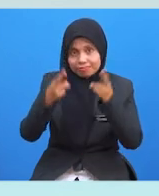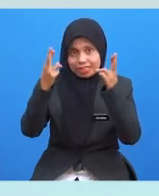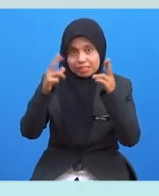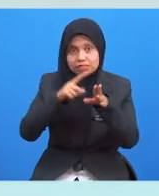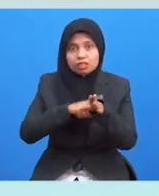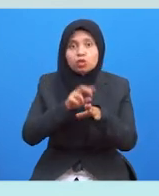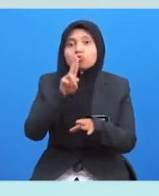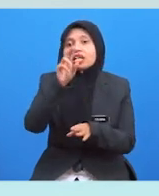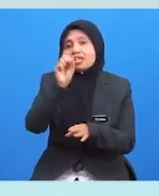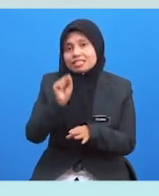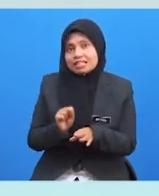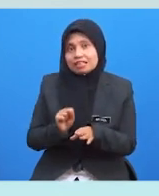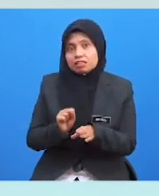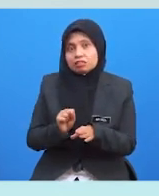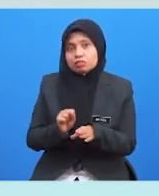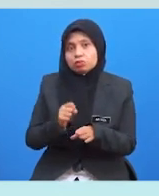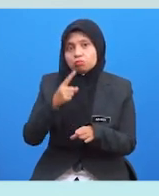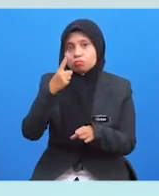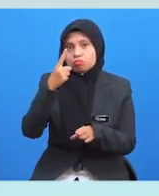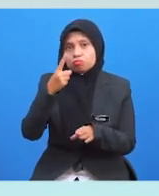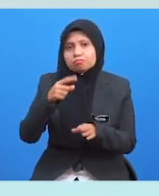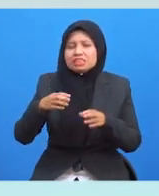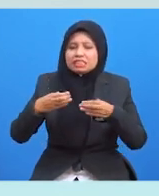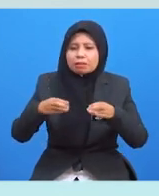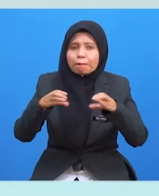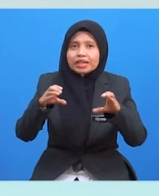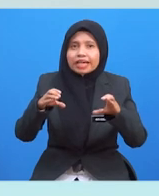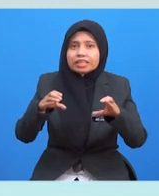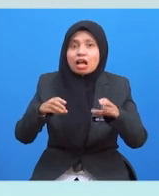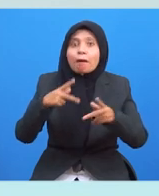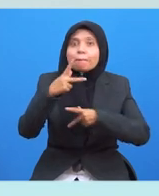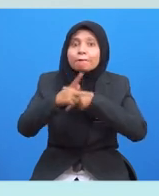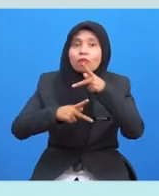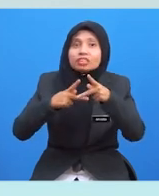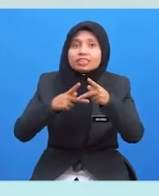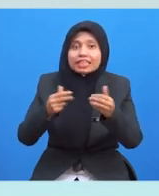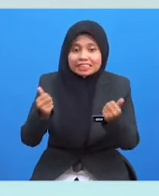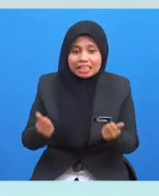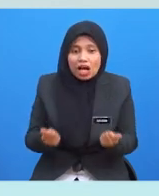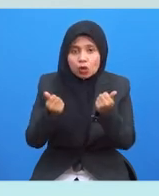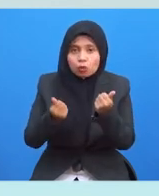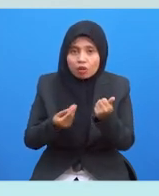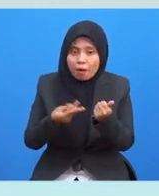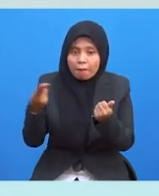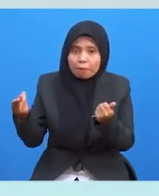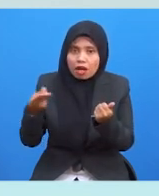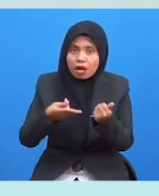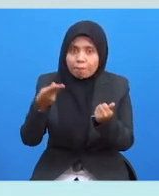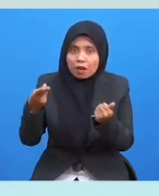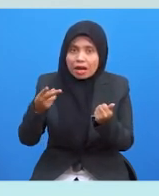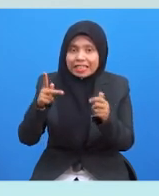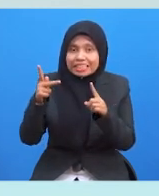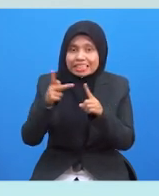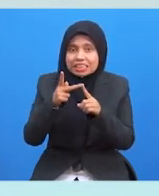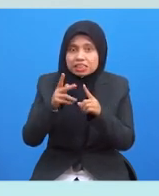memudahkan mobiliti penumpang dan mempercepat proses mengangkut bahan mentah ke